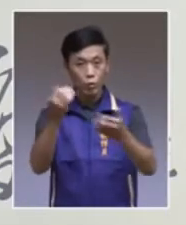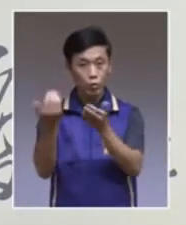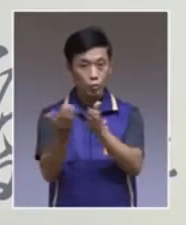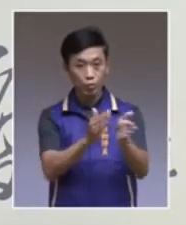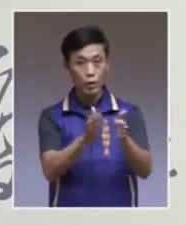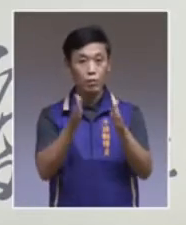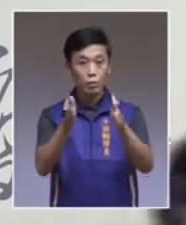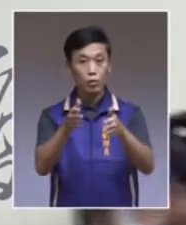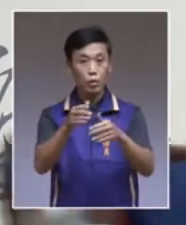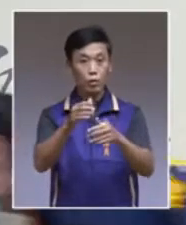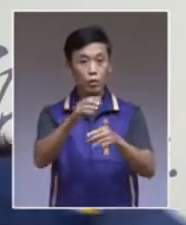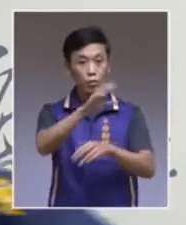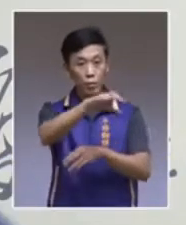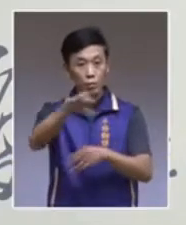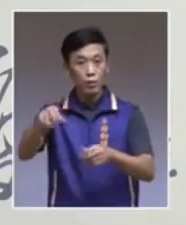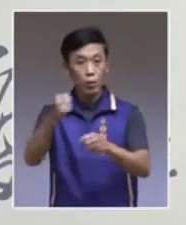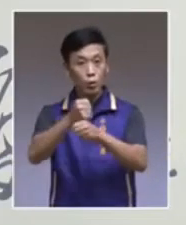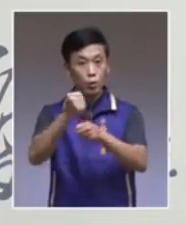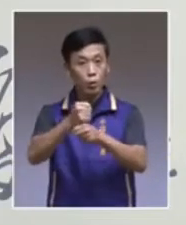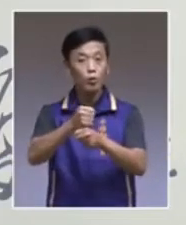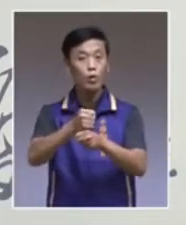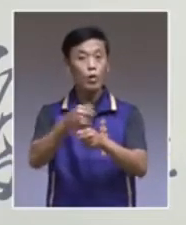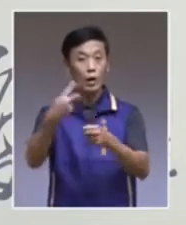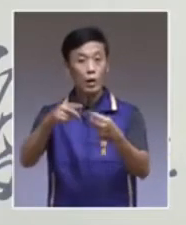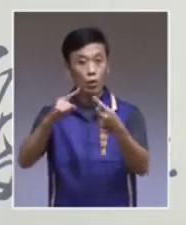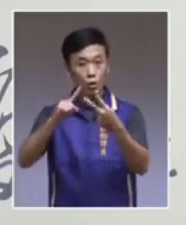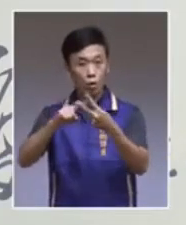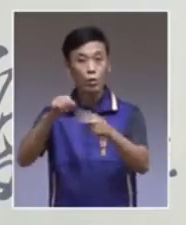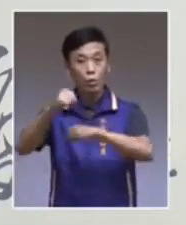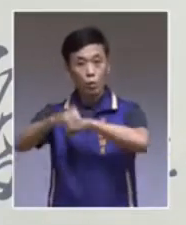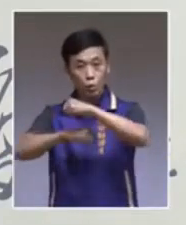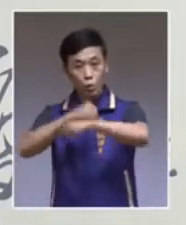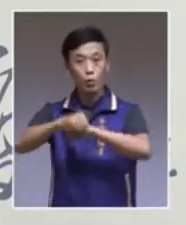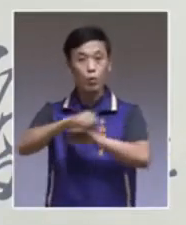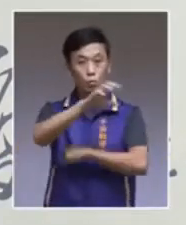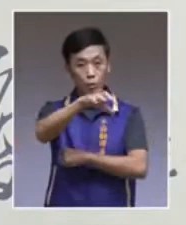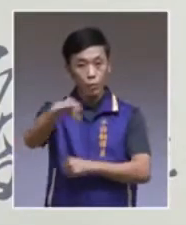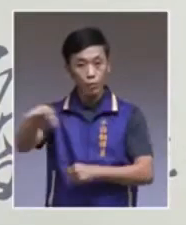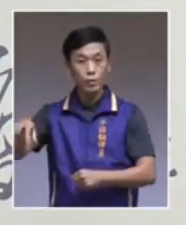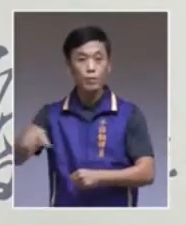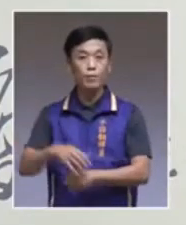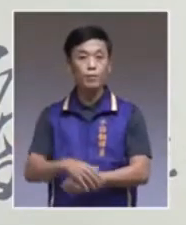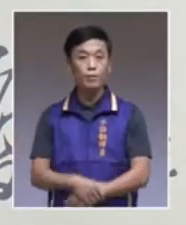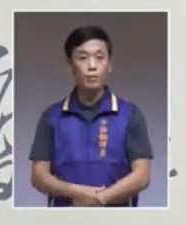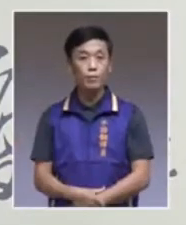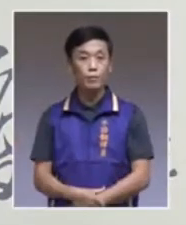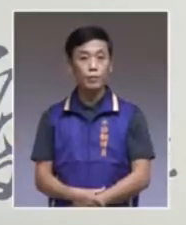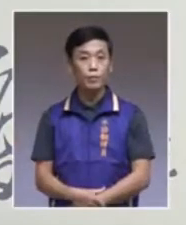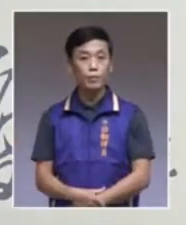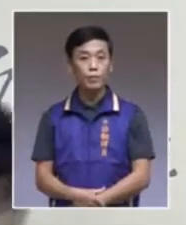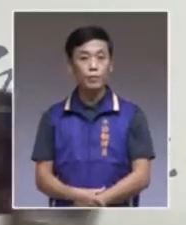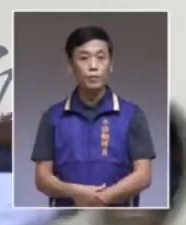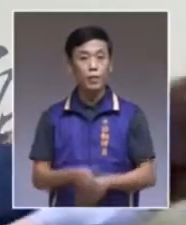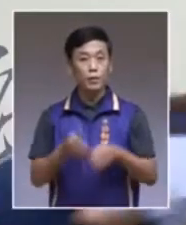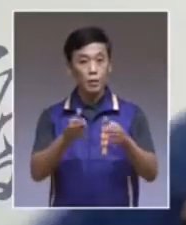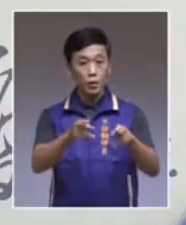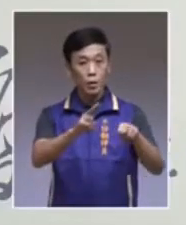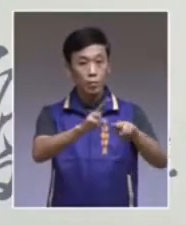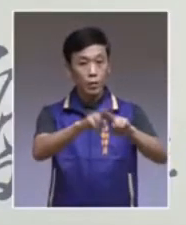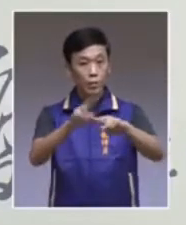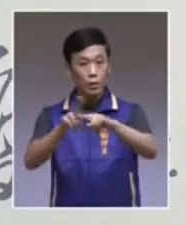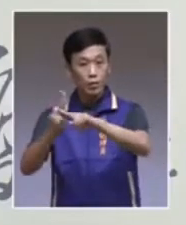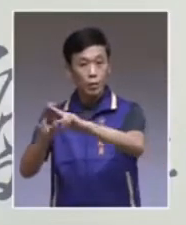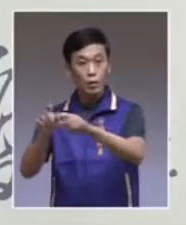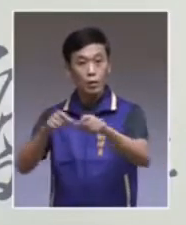作的场域或者是活动的处所怎么样能够就相关的这个开放的措